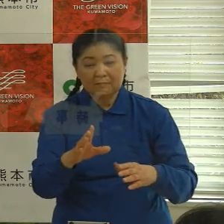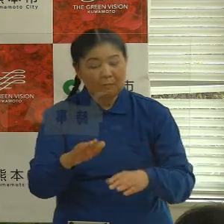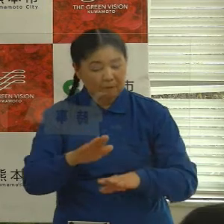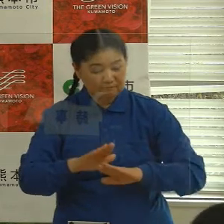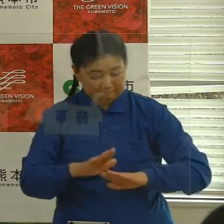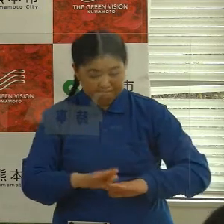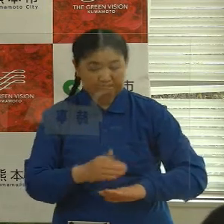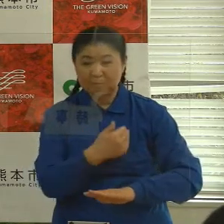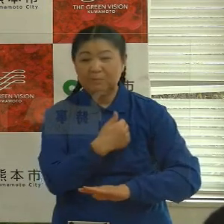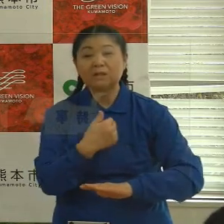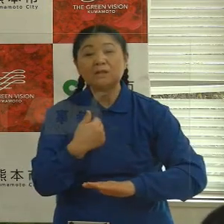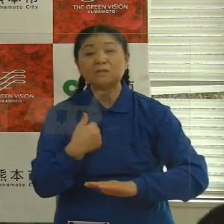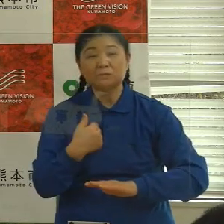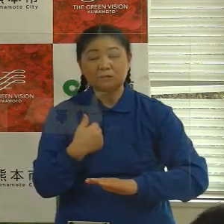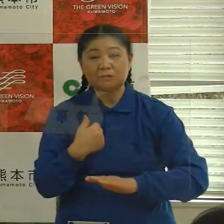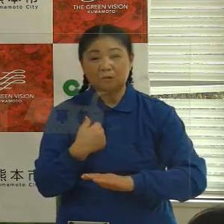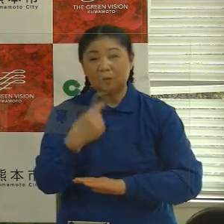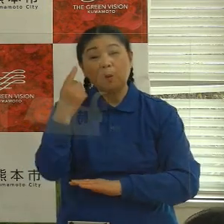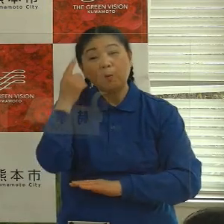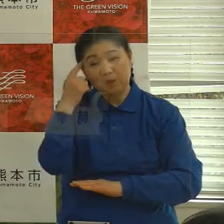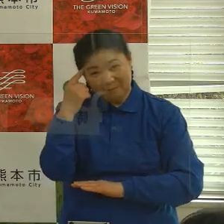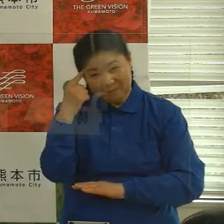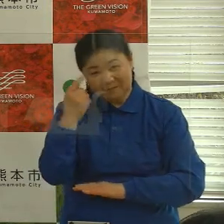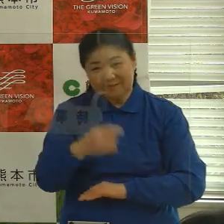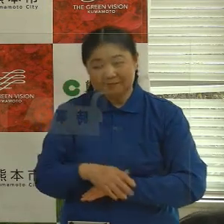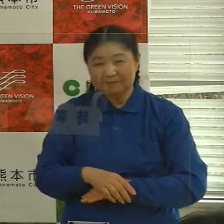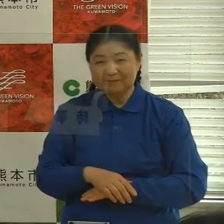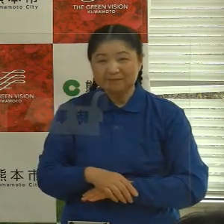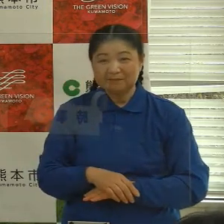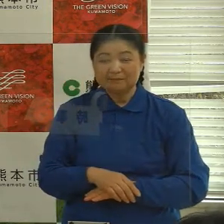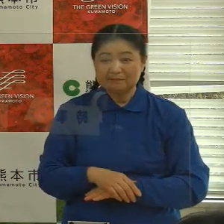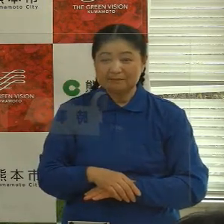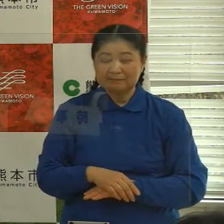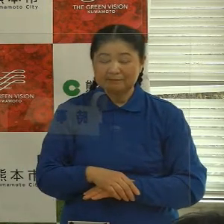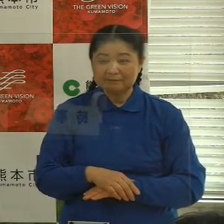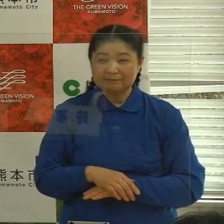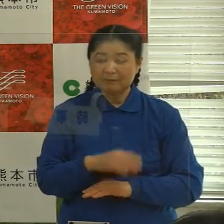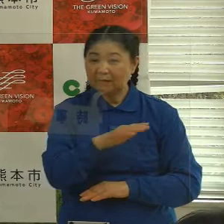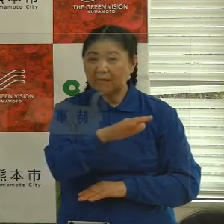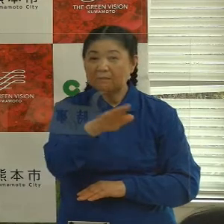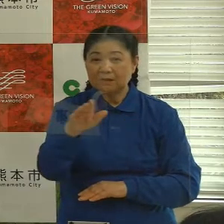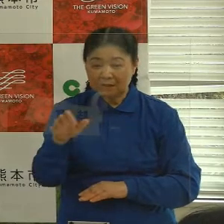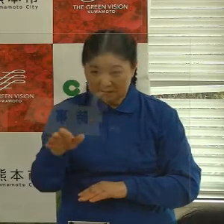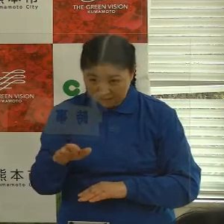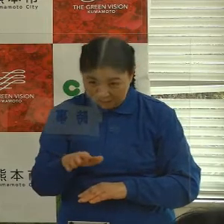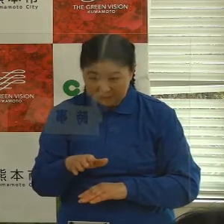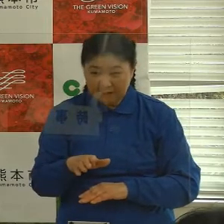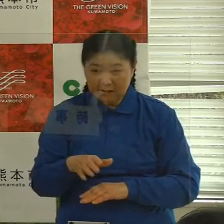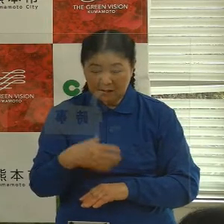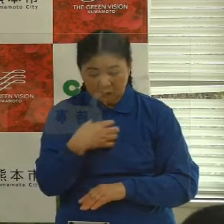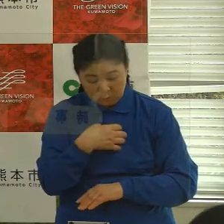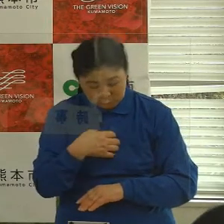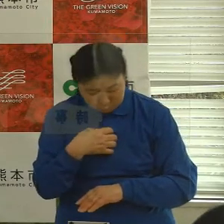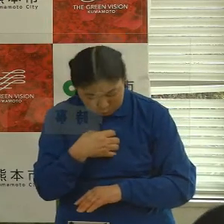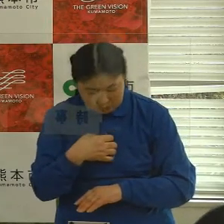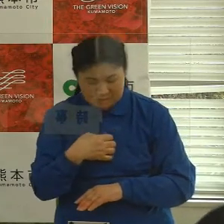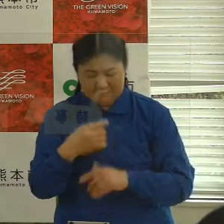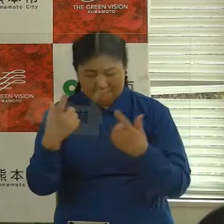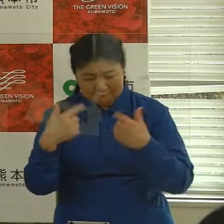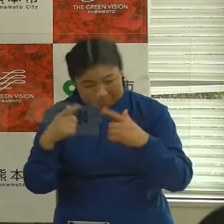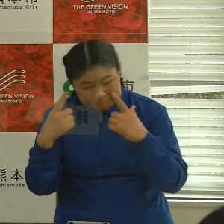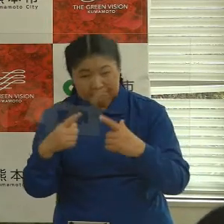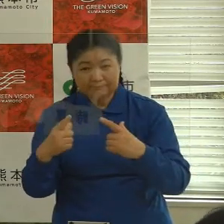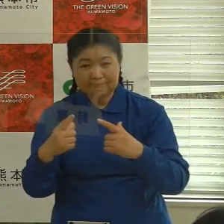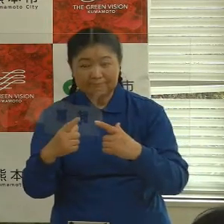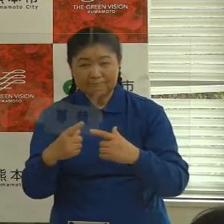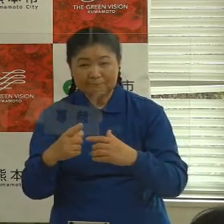っぱり抑えられるというふうに思うんですよね。ですから皆さん本当に苦しい日々をず